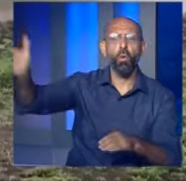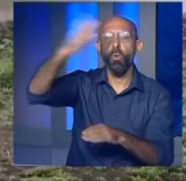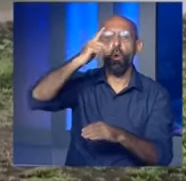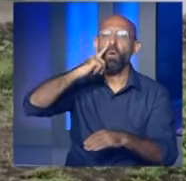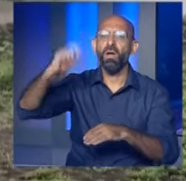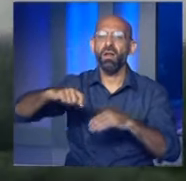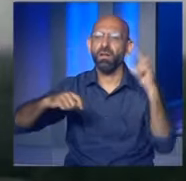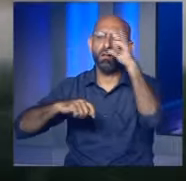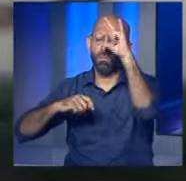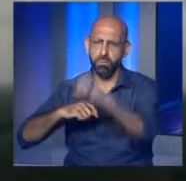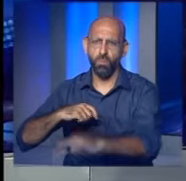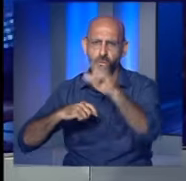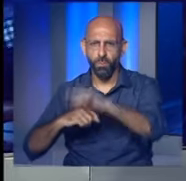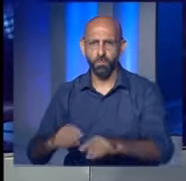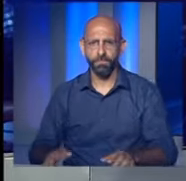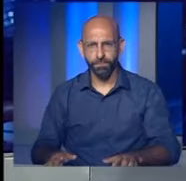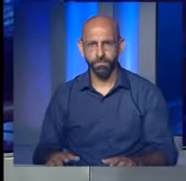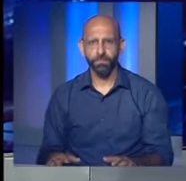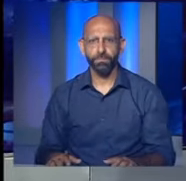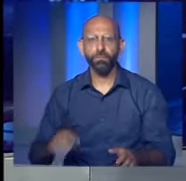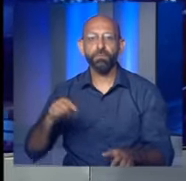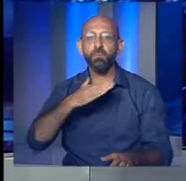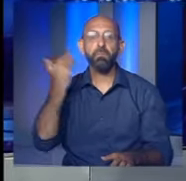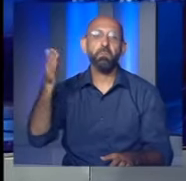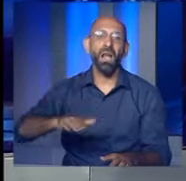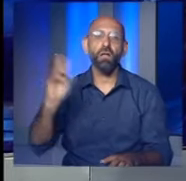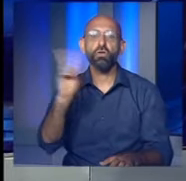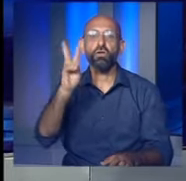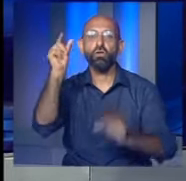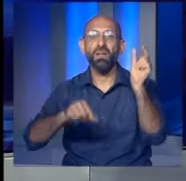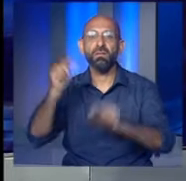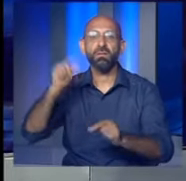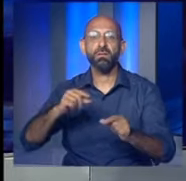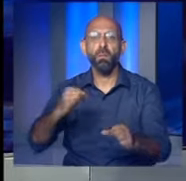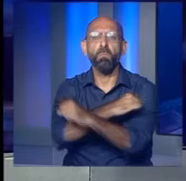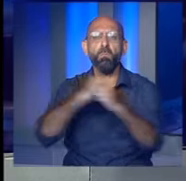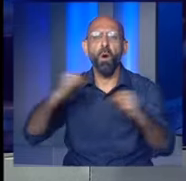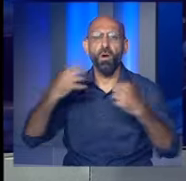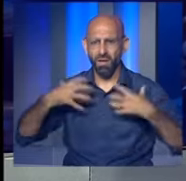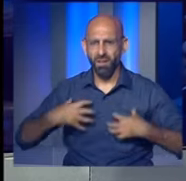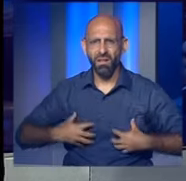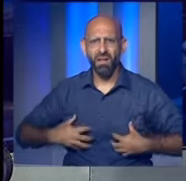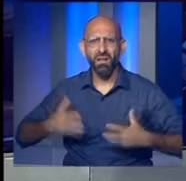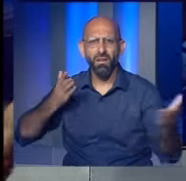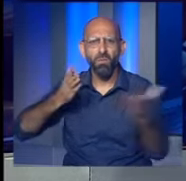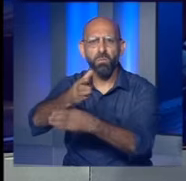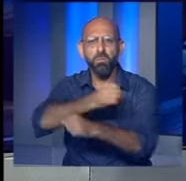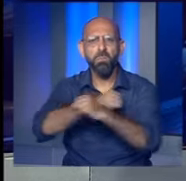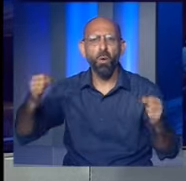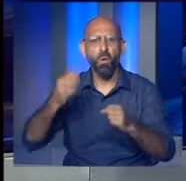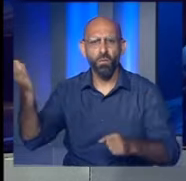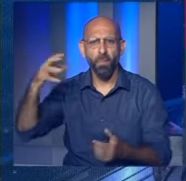كل من اوريول وبل جرود قتل 20 شخصا على الاقل وجرح عشرات في تفجيرات انتحاريه